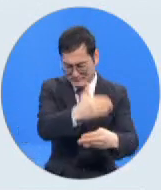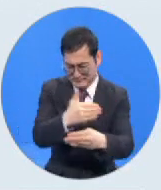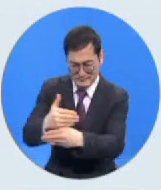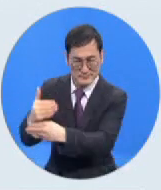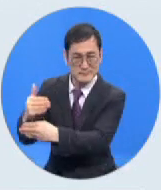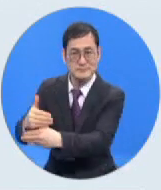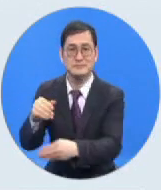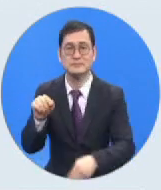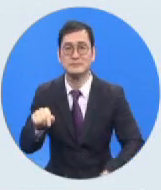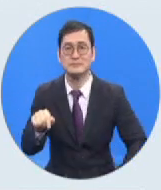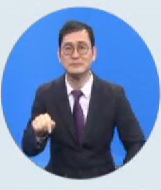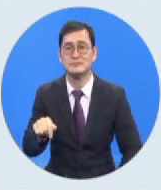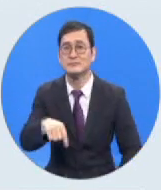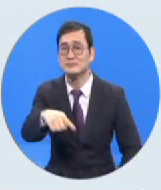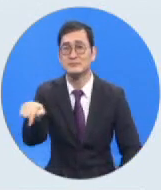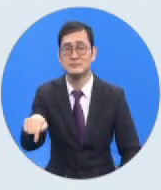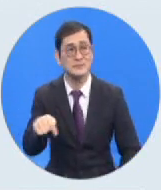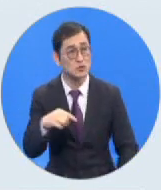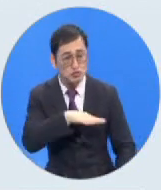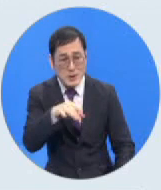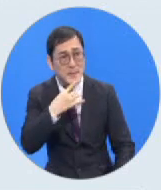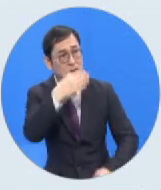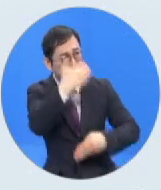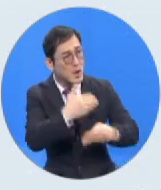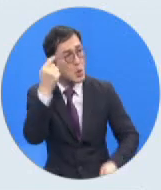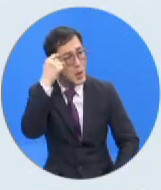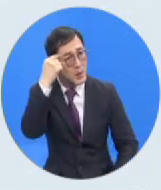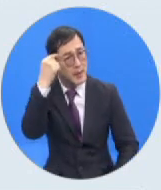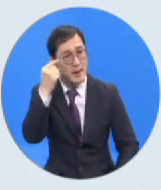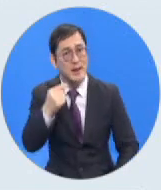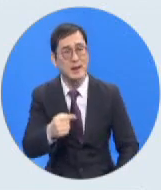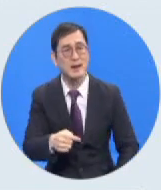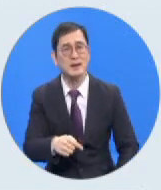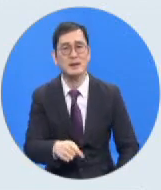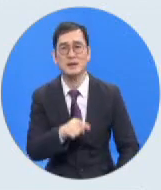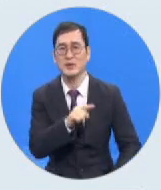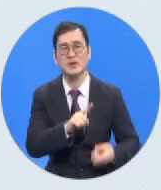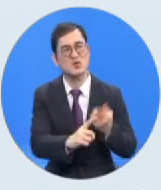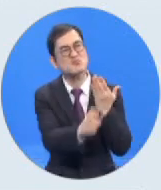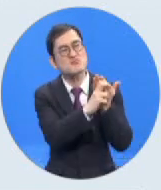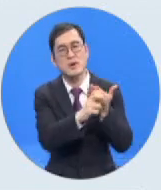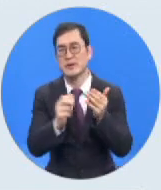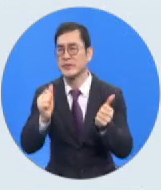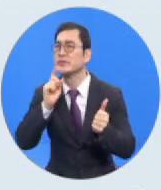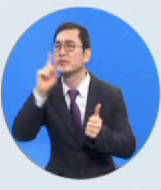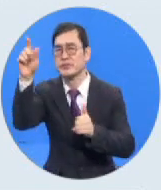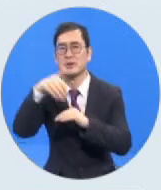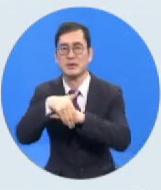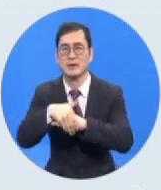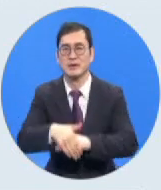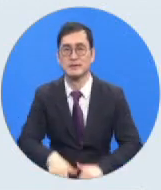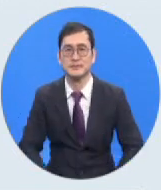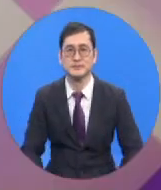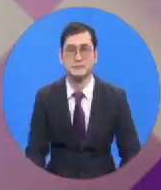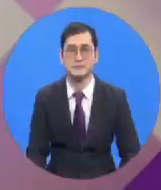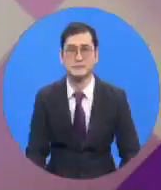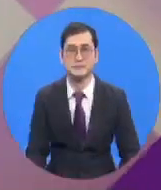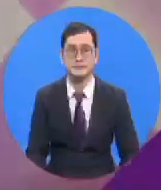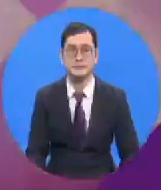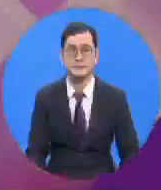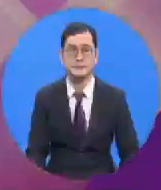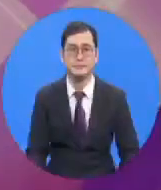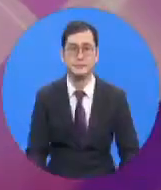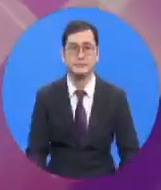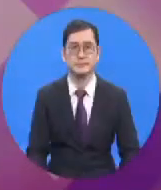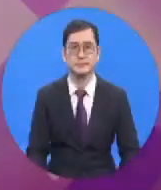주장하는, 또 왜 우리만 집합금지 시켰느냐, 그런 헌법소원을 준비하고 있다. 지금 이렇게 밝히고 있습니다. 정영진 변호사님.